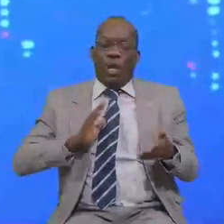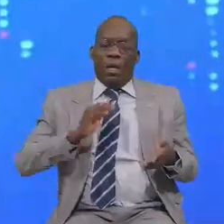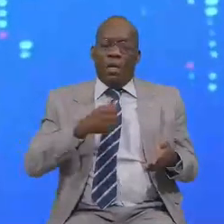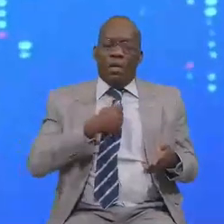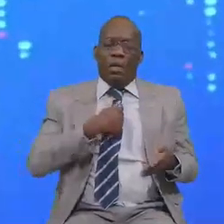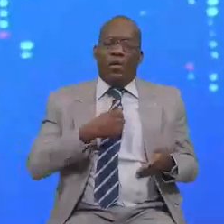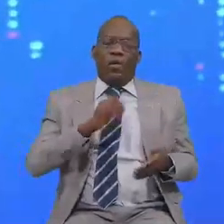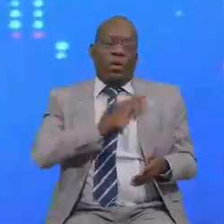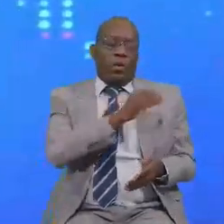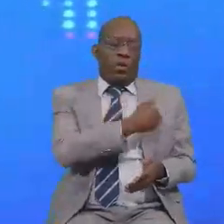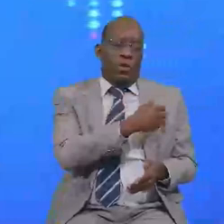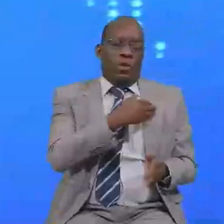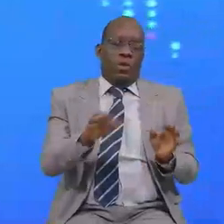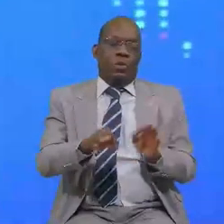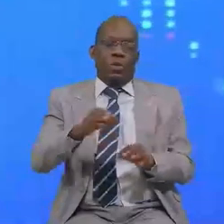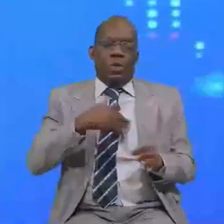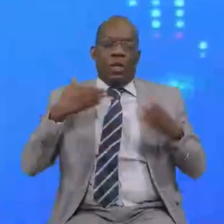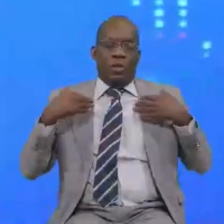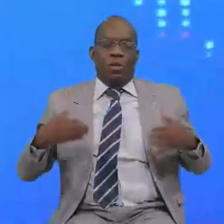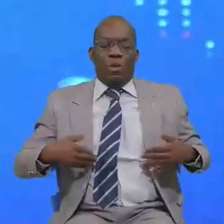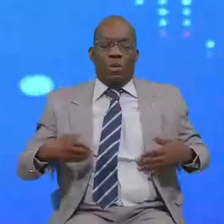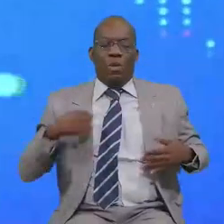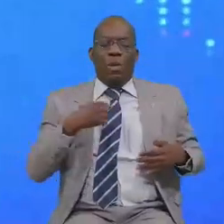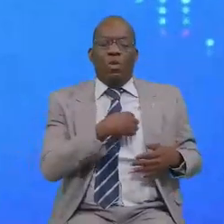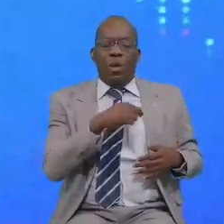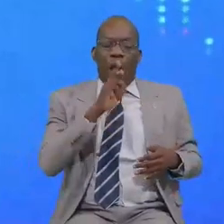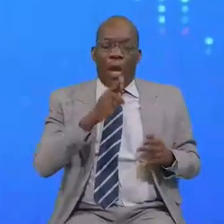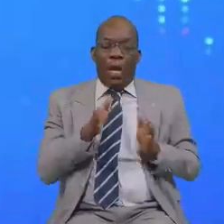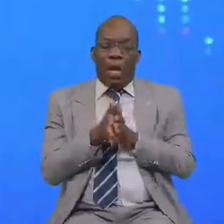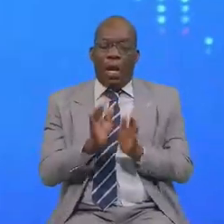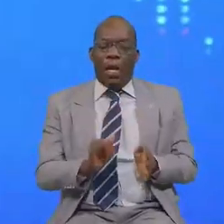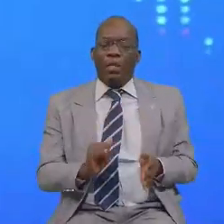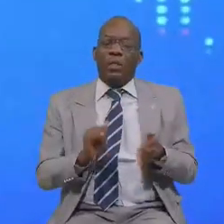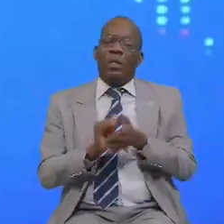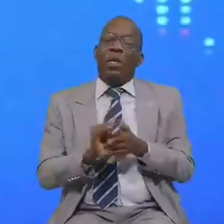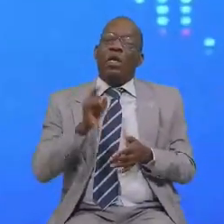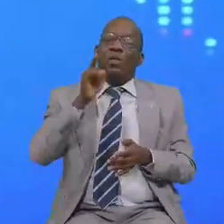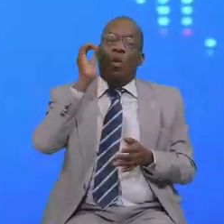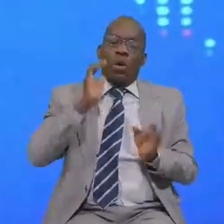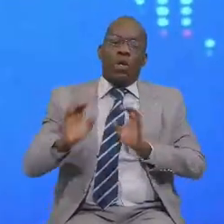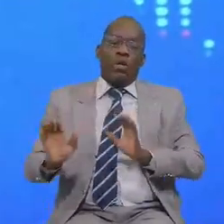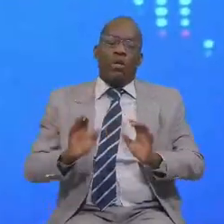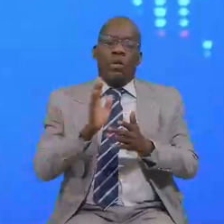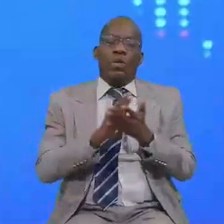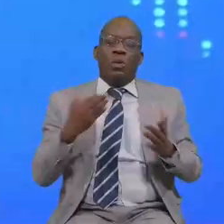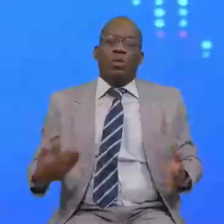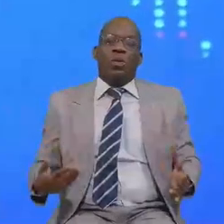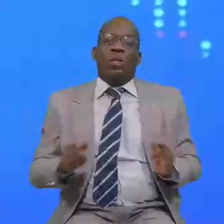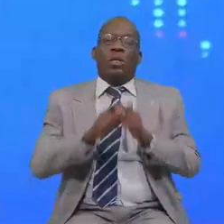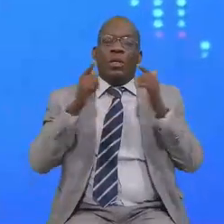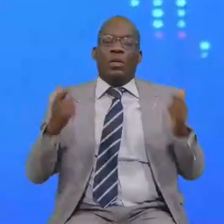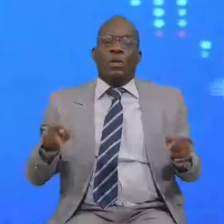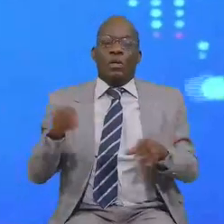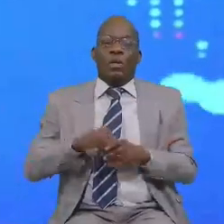nous demandons que tu fasses quelque chose d'extraordinaire dans chaque vie pour